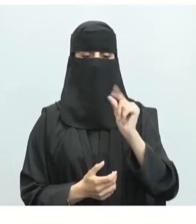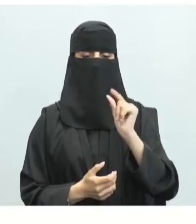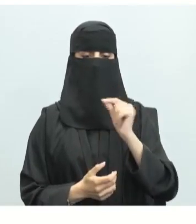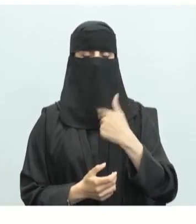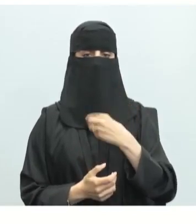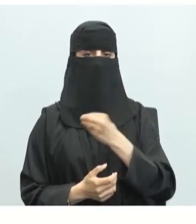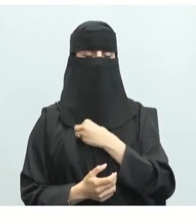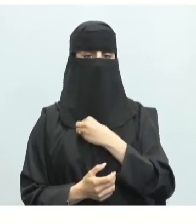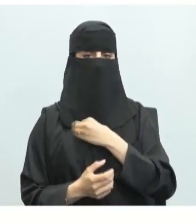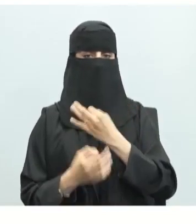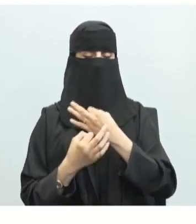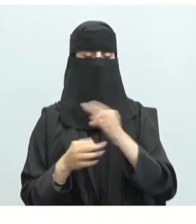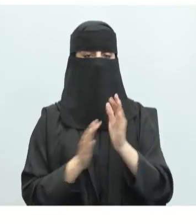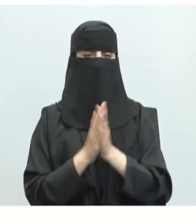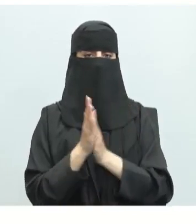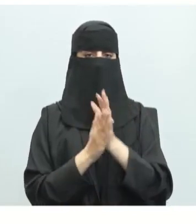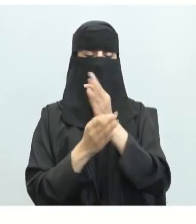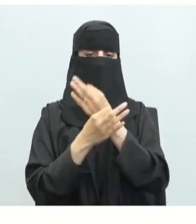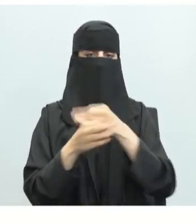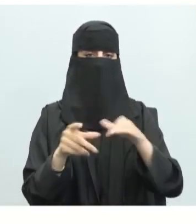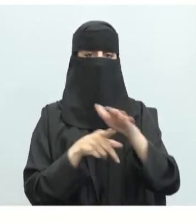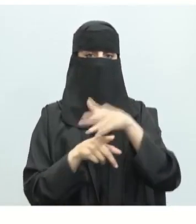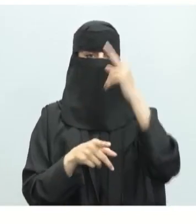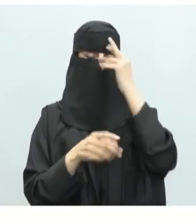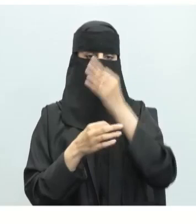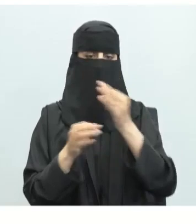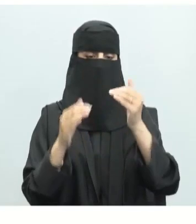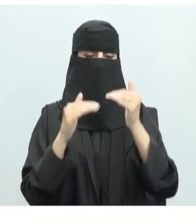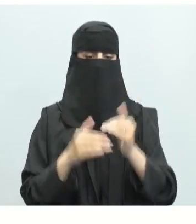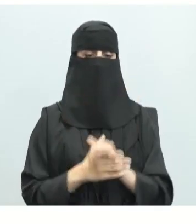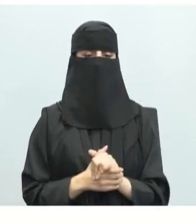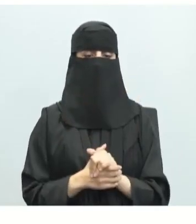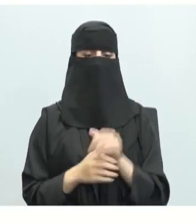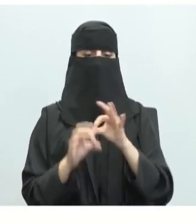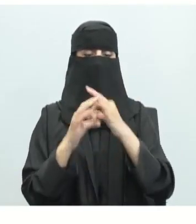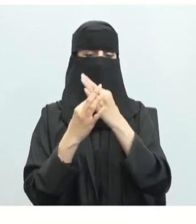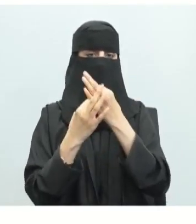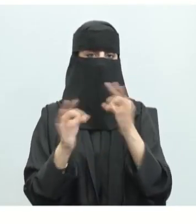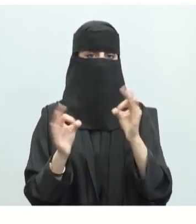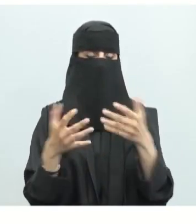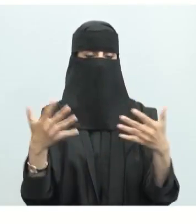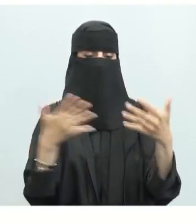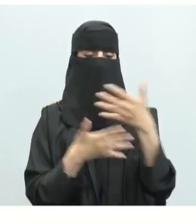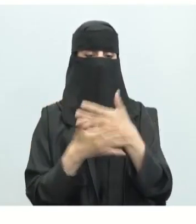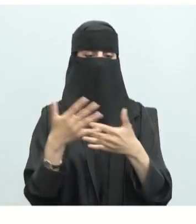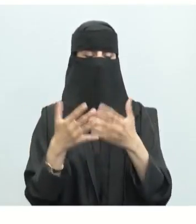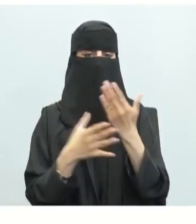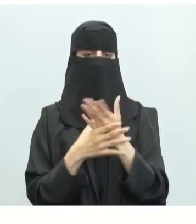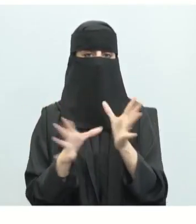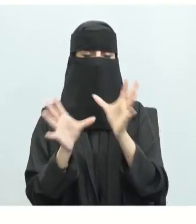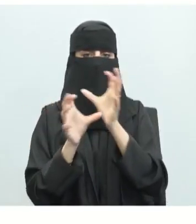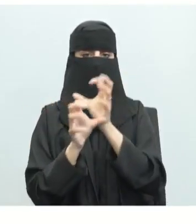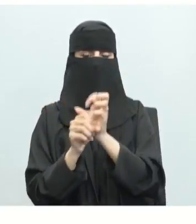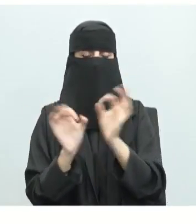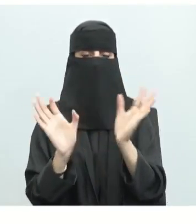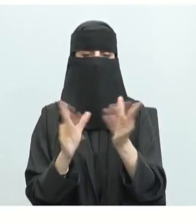ليت روح الإنجاز تعم أبناء الوطن. لدينا الجميع يتعاونون في